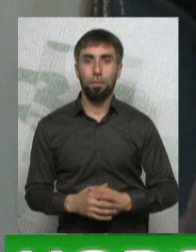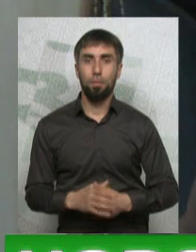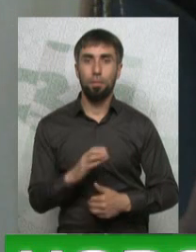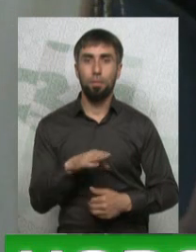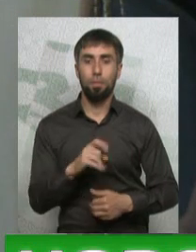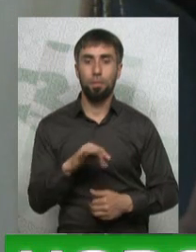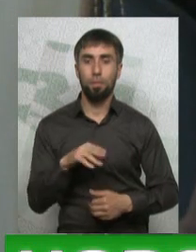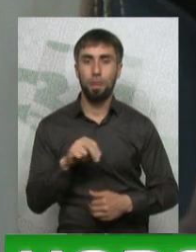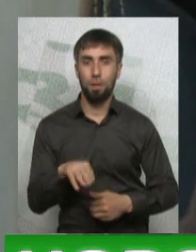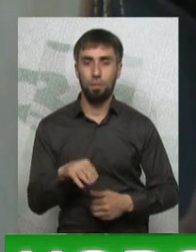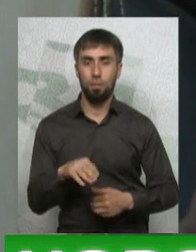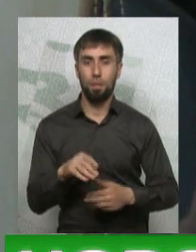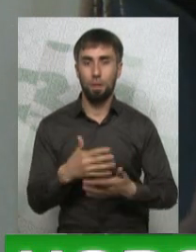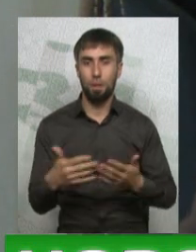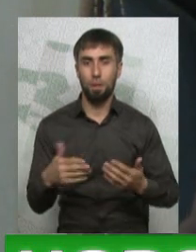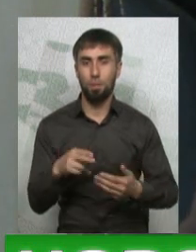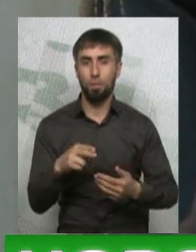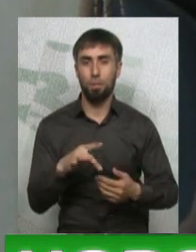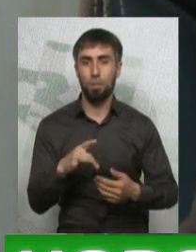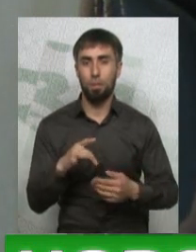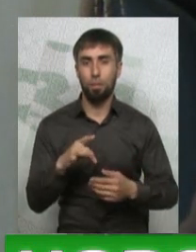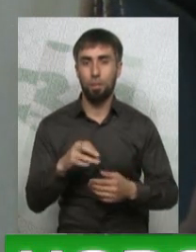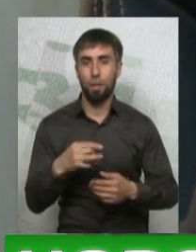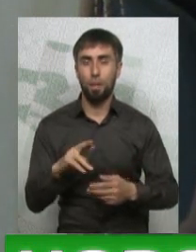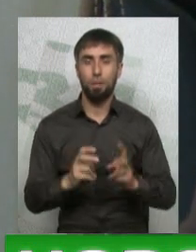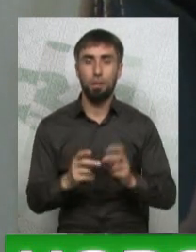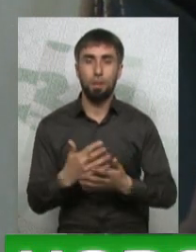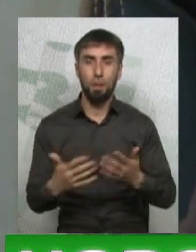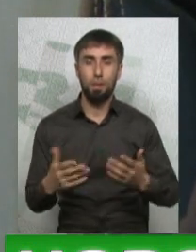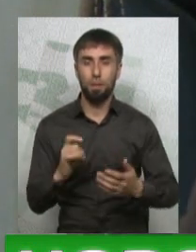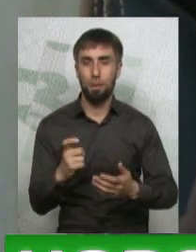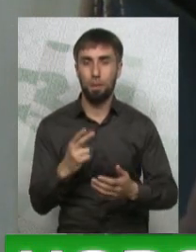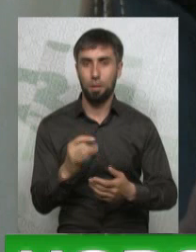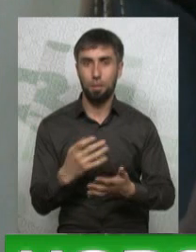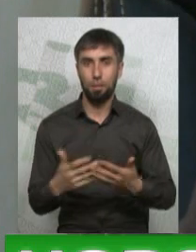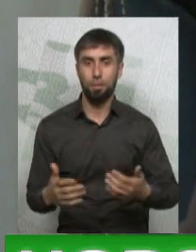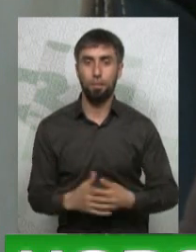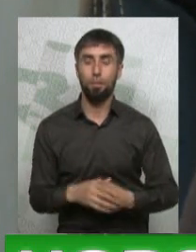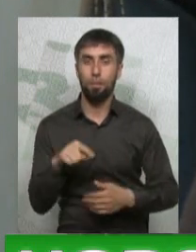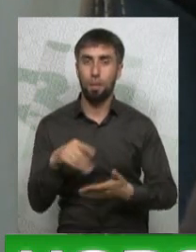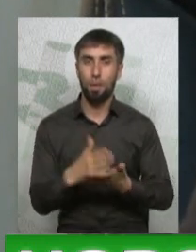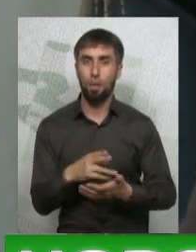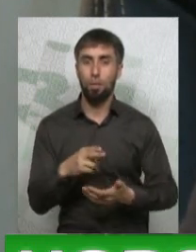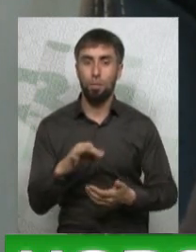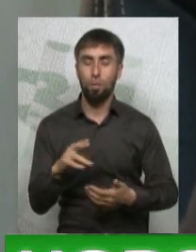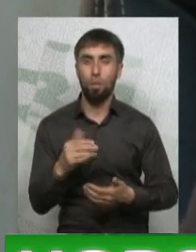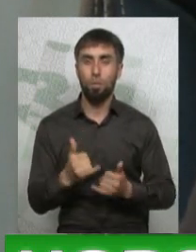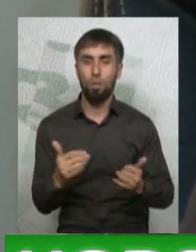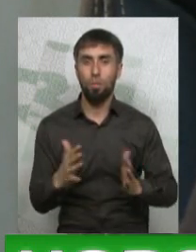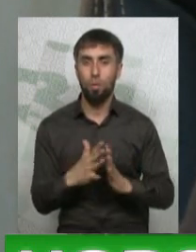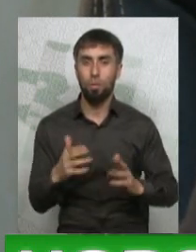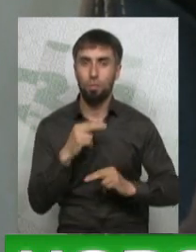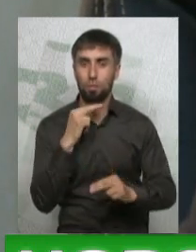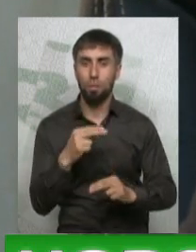стартапам, то есть вновь открытое предприятие. Не все, конечно, но часть мы тоже оказываем поддержку. Тут, конечно, подход у нас более тщательный, потому что мы